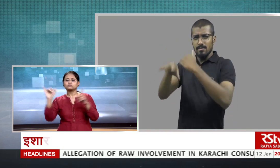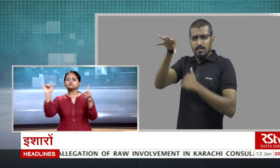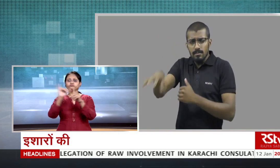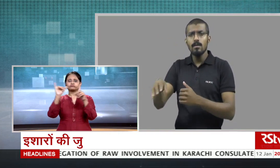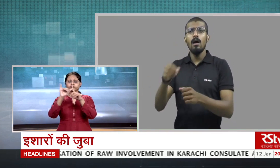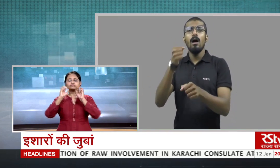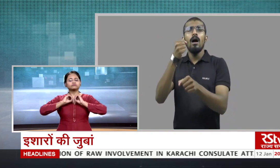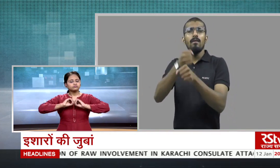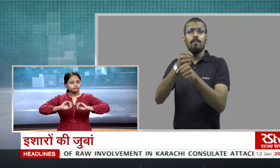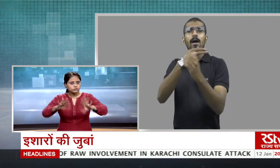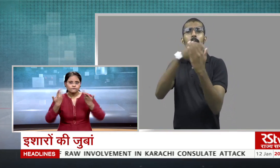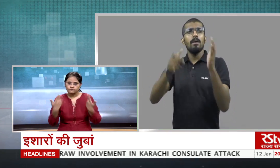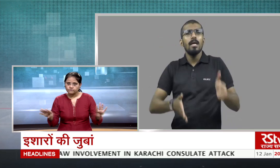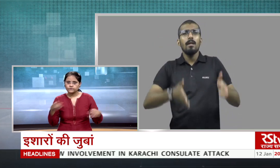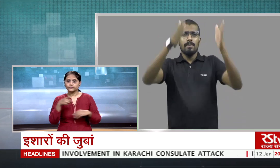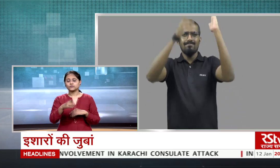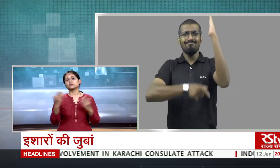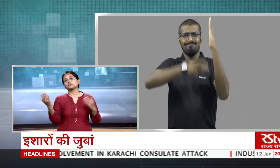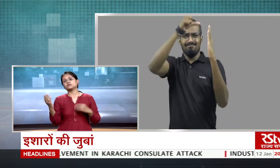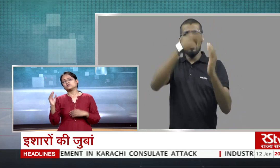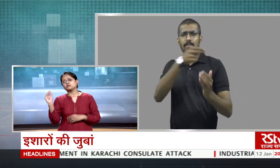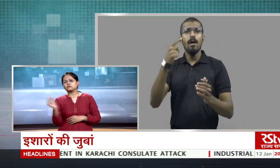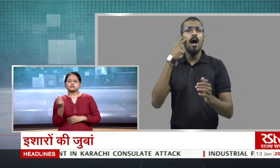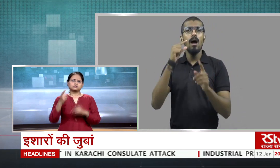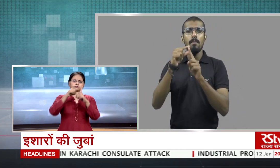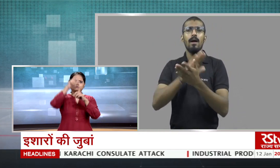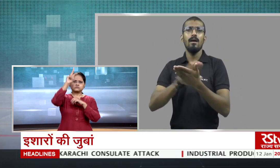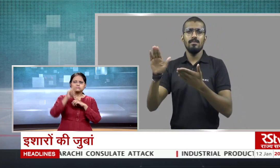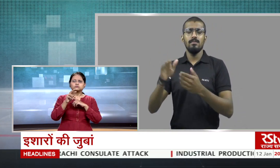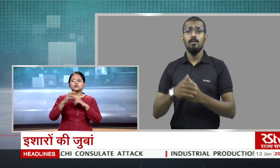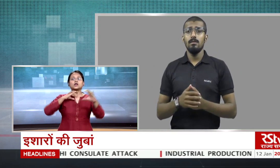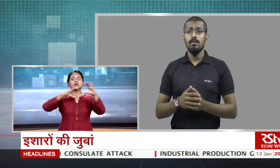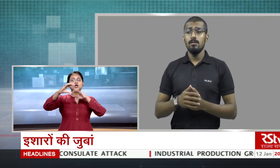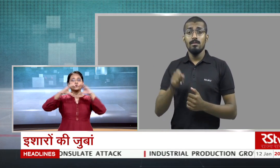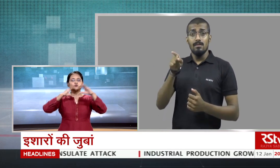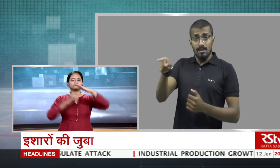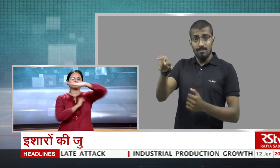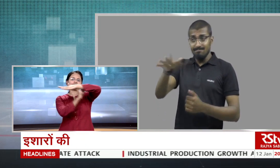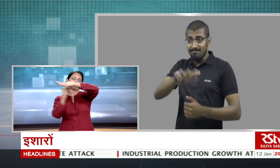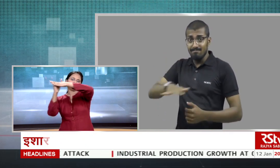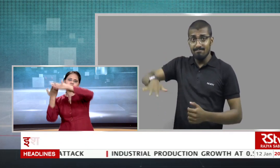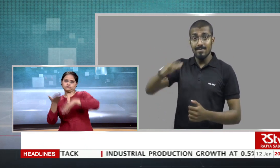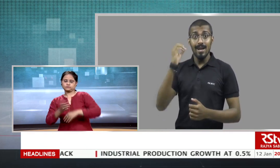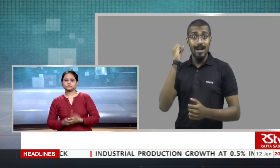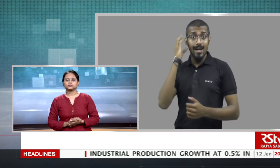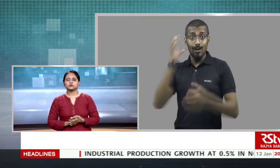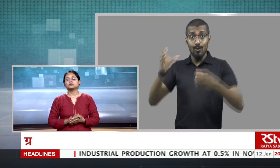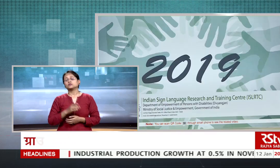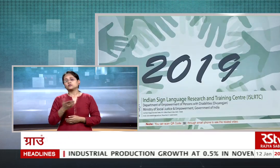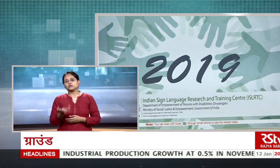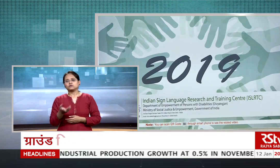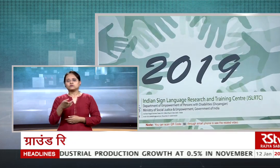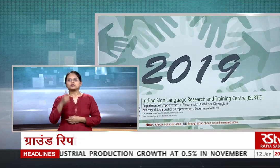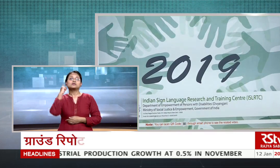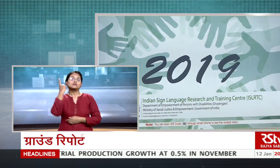को YouTube पर प्रसारित किया गया है। बहरहाल ये शब्दकोश संचार के लिए एक ब्रिज का काम कर रहा है। इतना